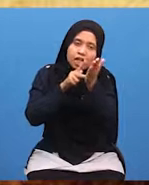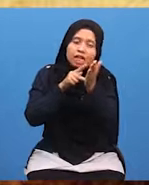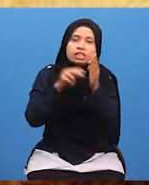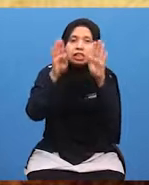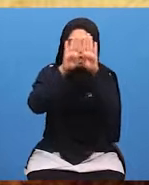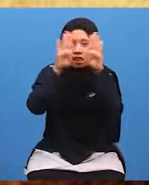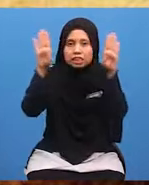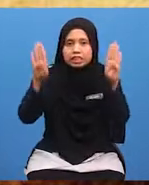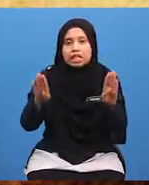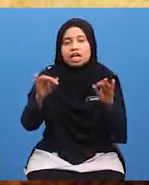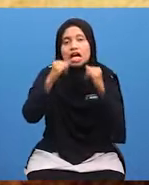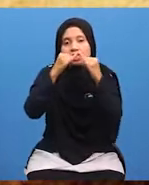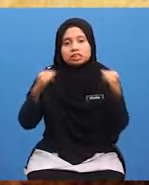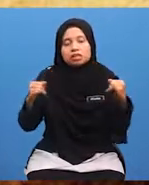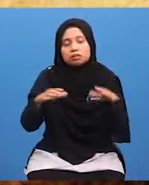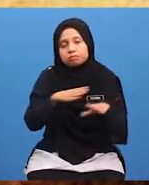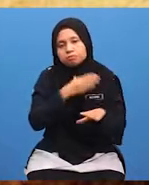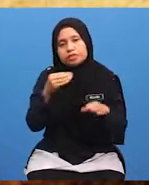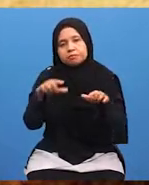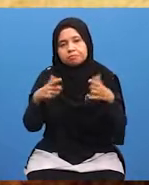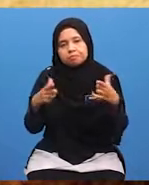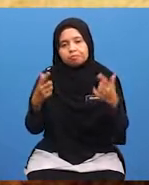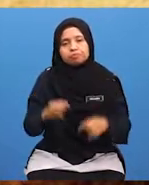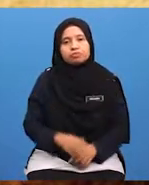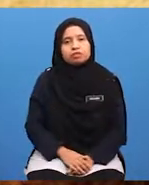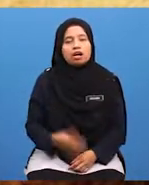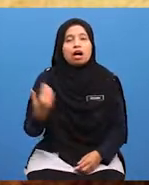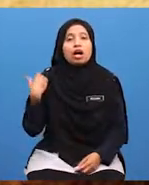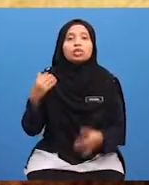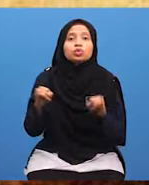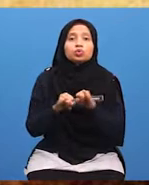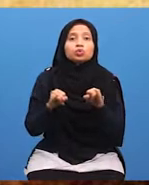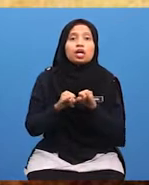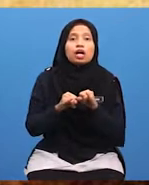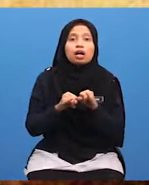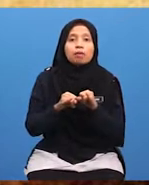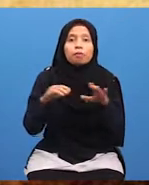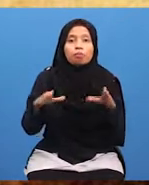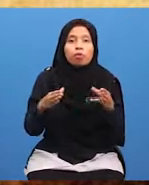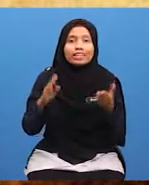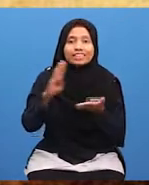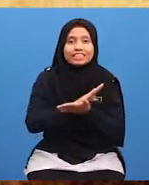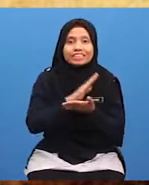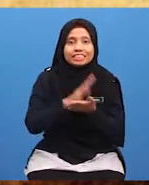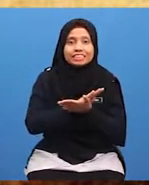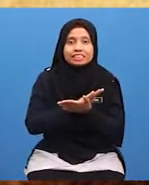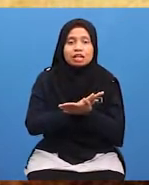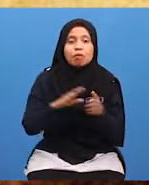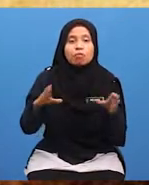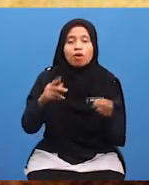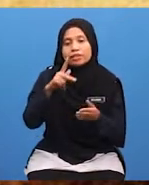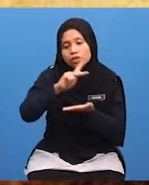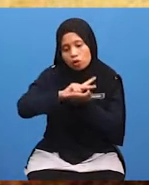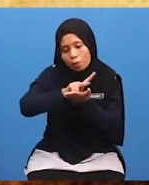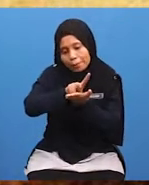masjid, istana dan lain-lain. Terdapat juga pengajian membuat kertas, membuat kompas dan